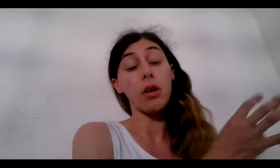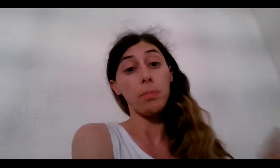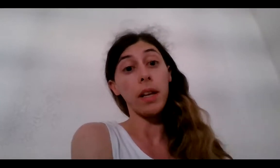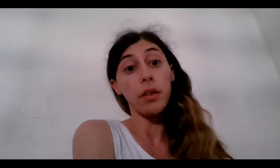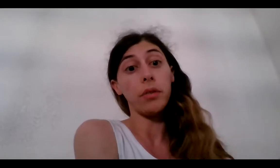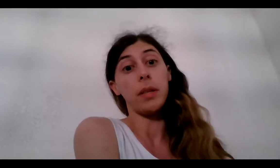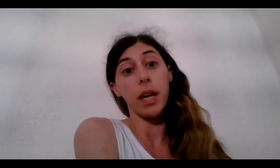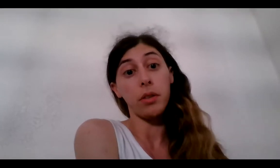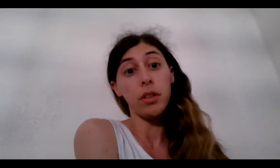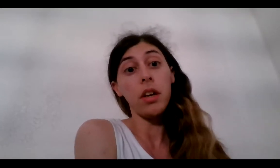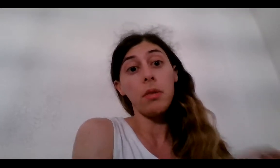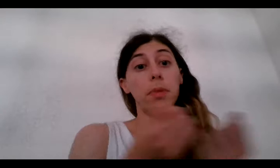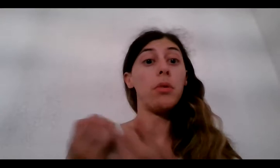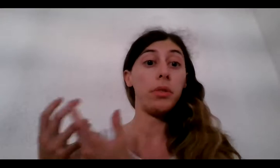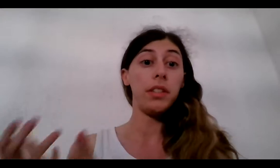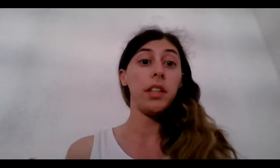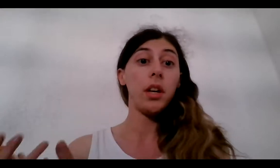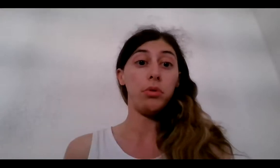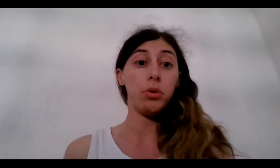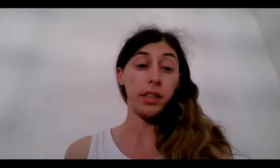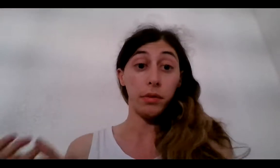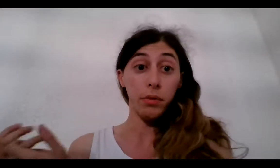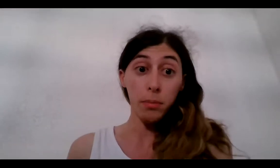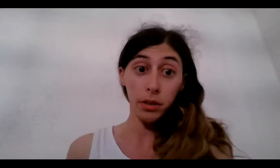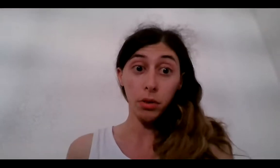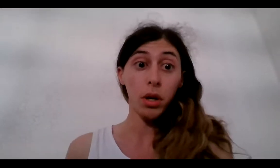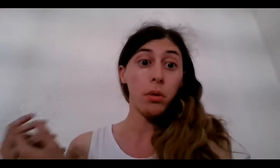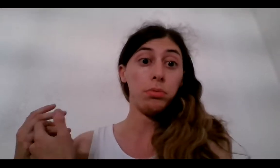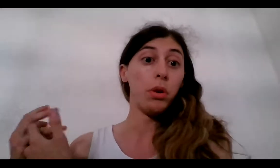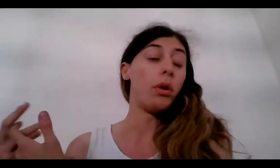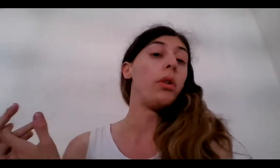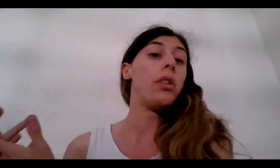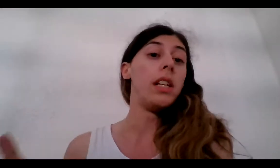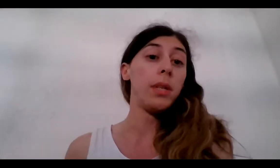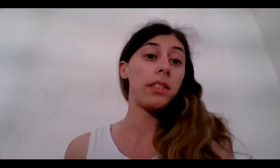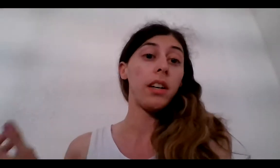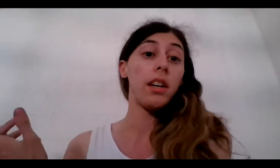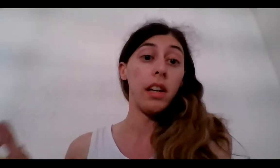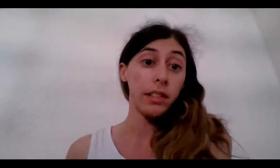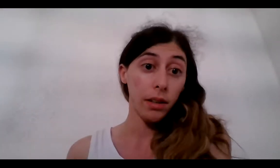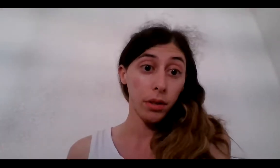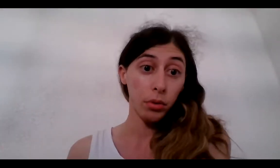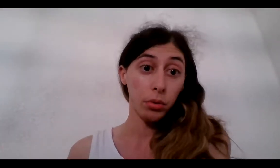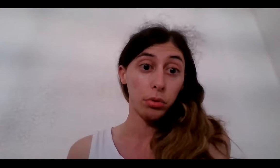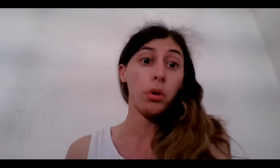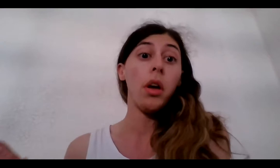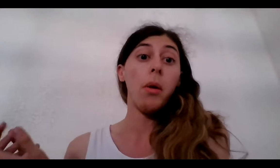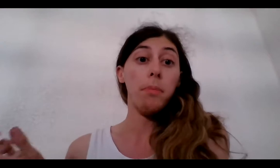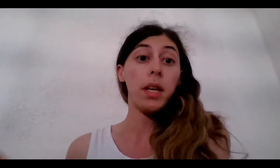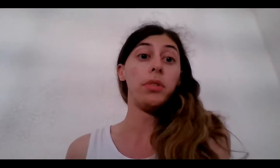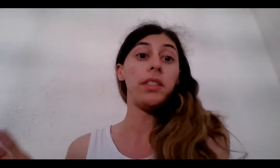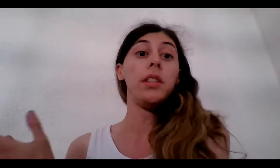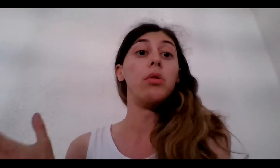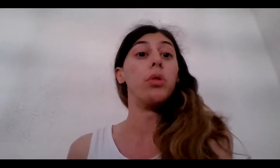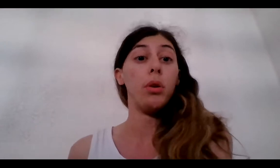côté accompagnant des personnes, mais aussi du côté formateur pour les médecins, les travailleurs sociaux,